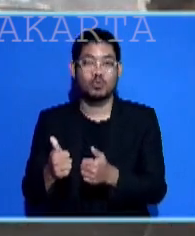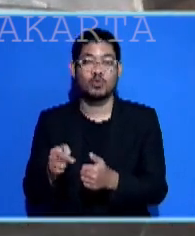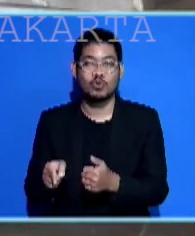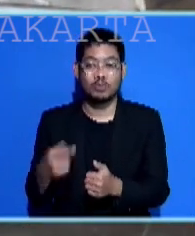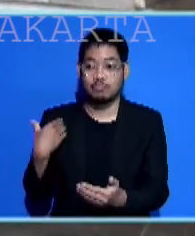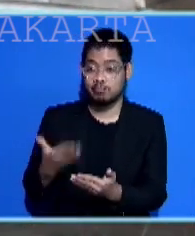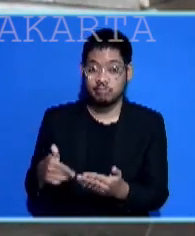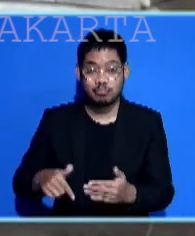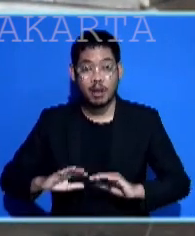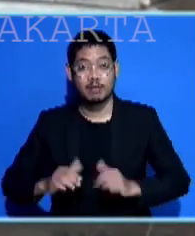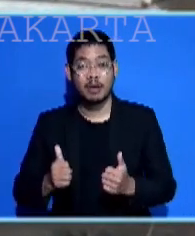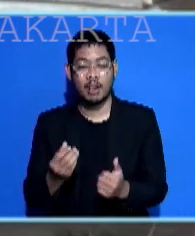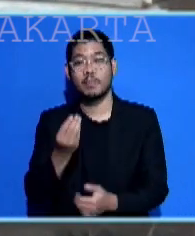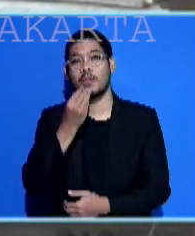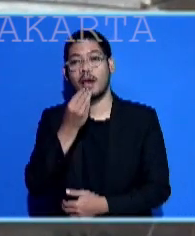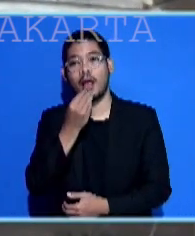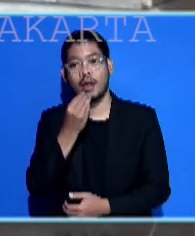kajawi pakan ijemugun